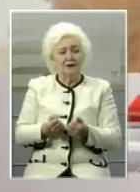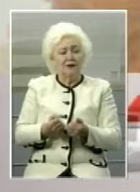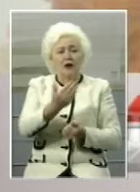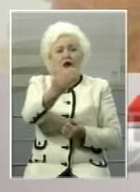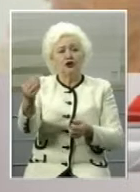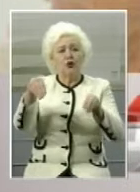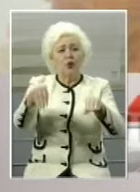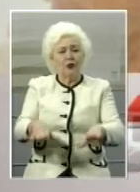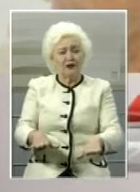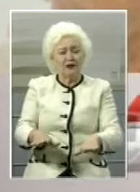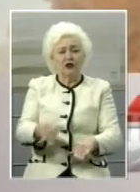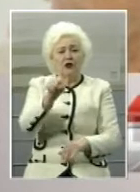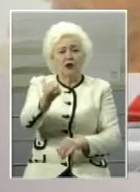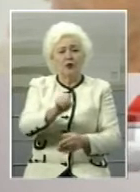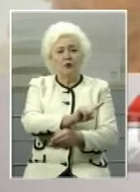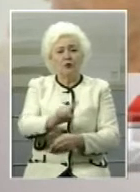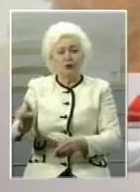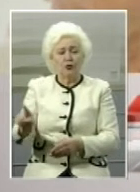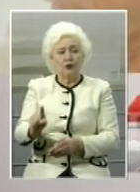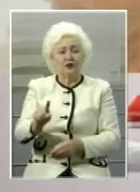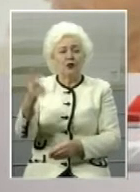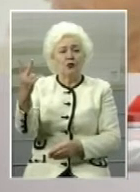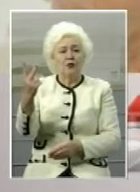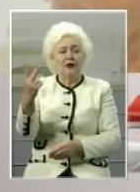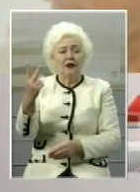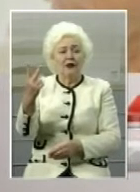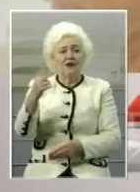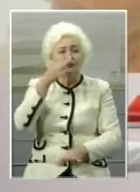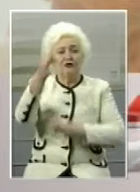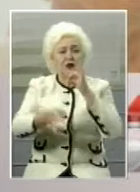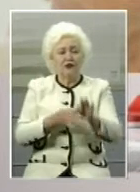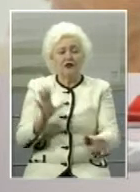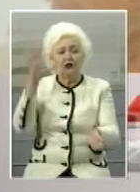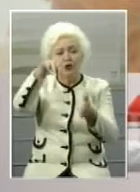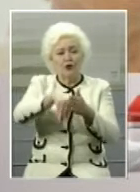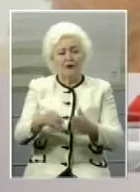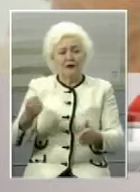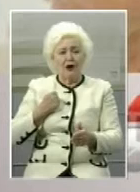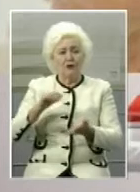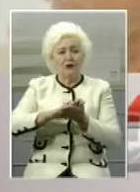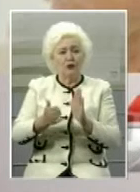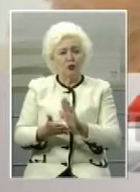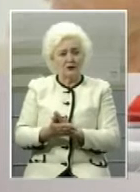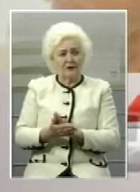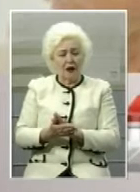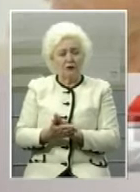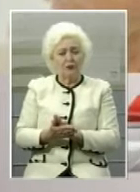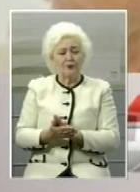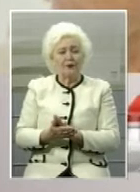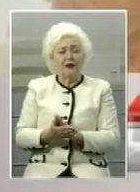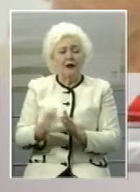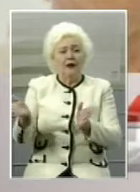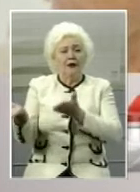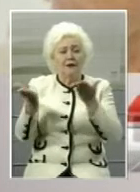його рішення протягом двох діб. Введення воєнного стану